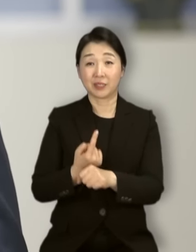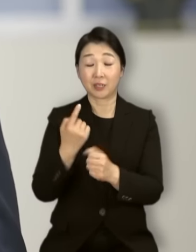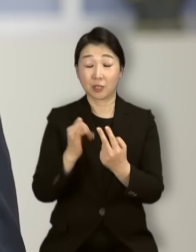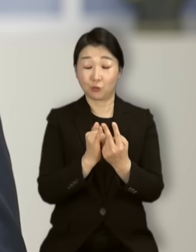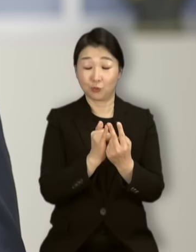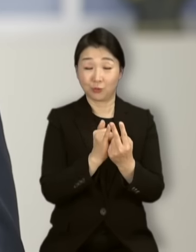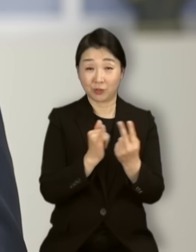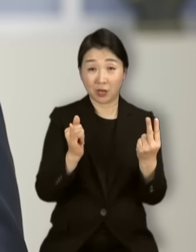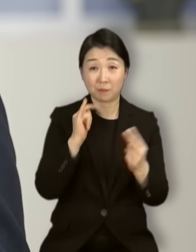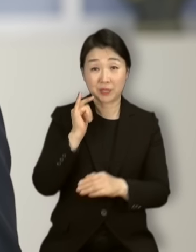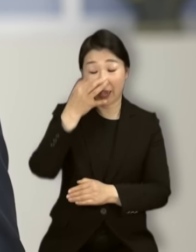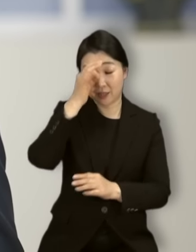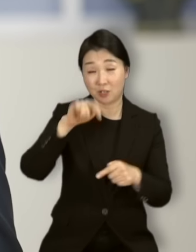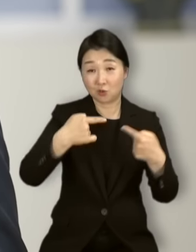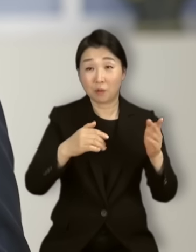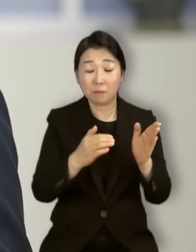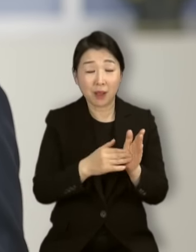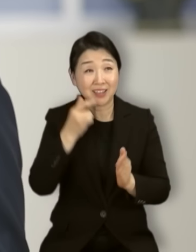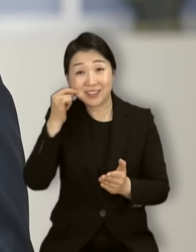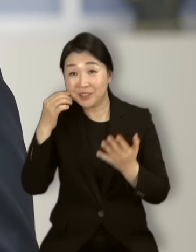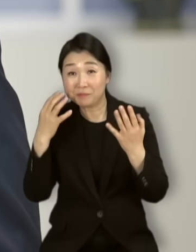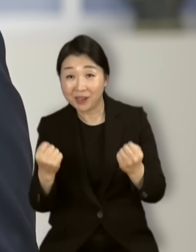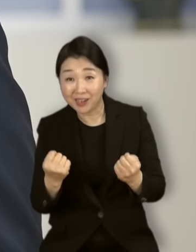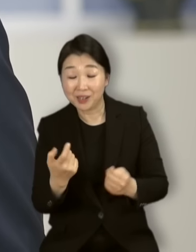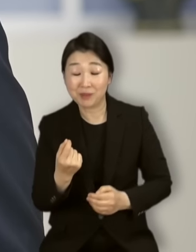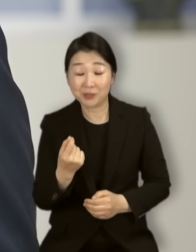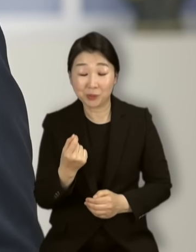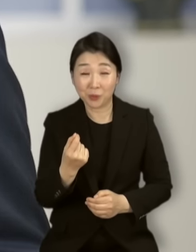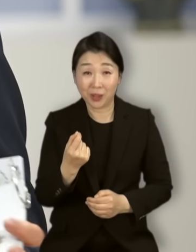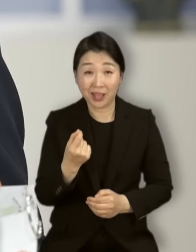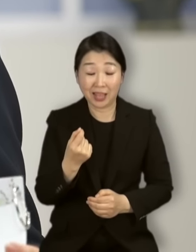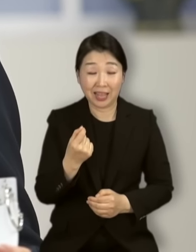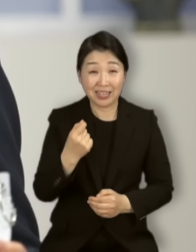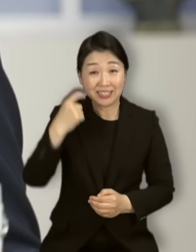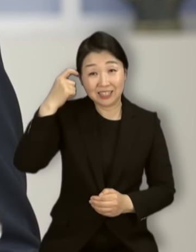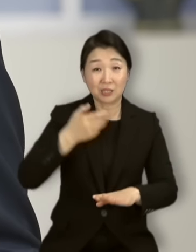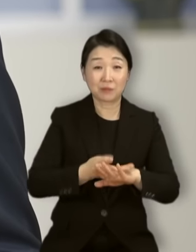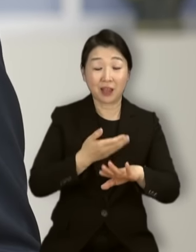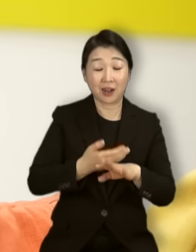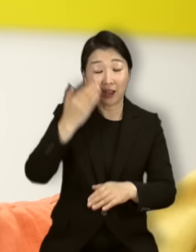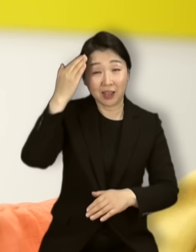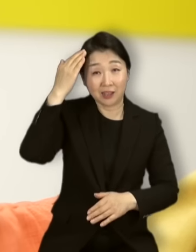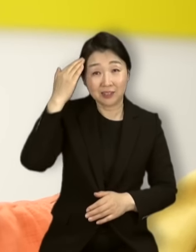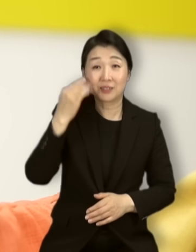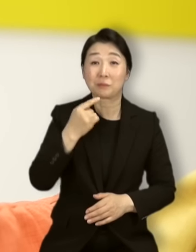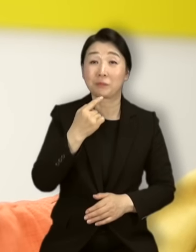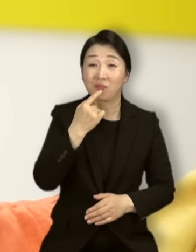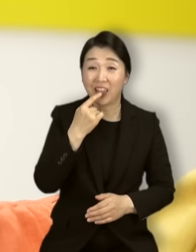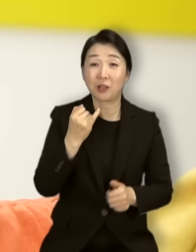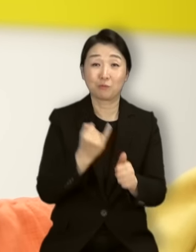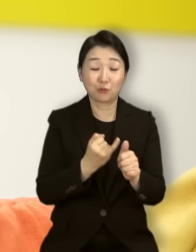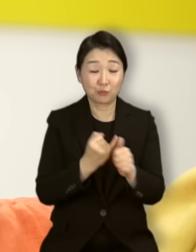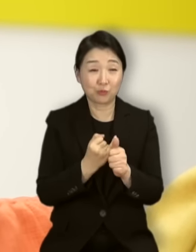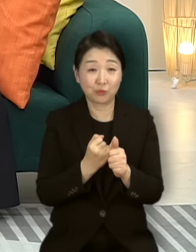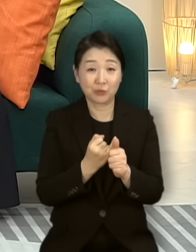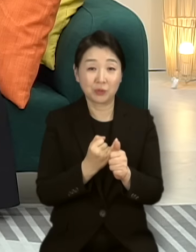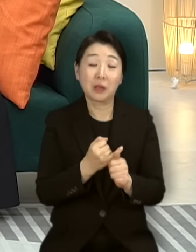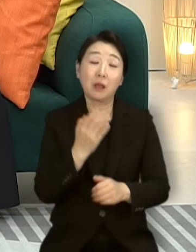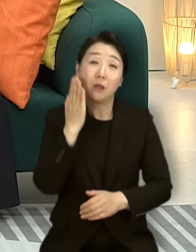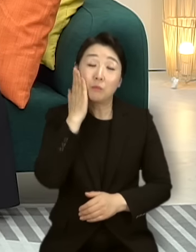부부 예 자꾸 피부 얘기해 그런데 이렇게 지금 맞아요 그래서 흑백이